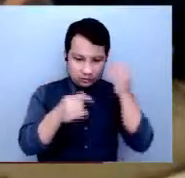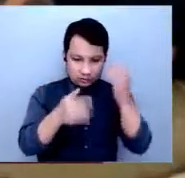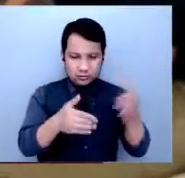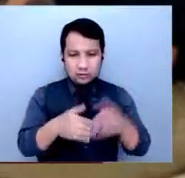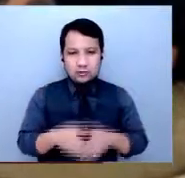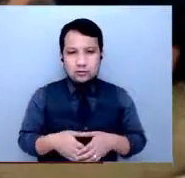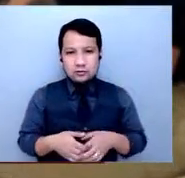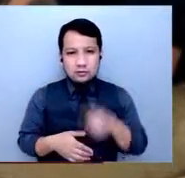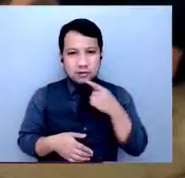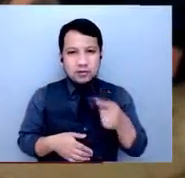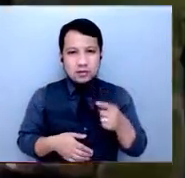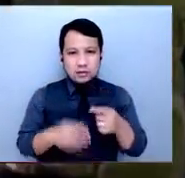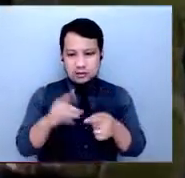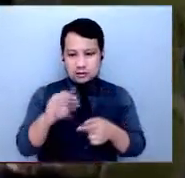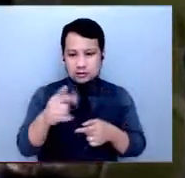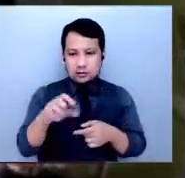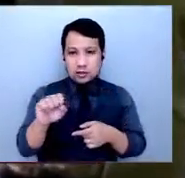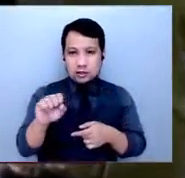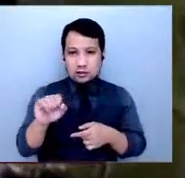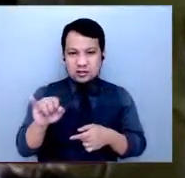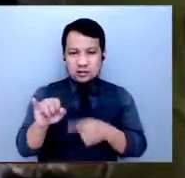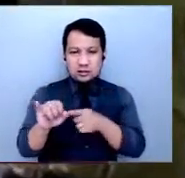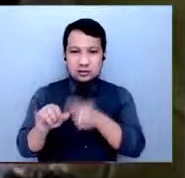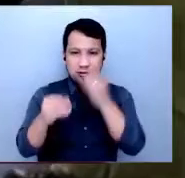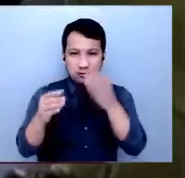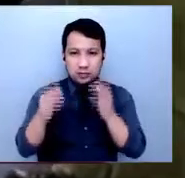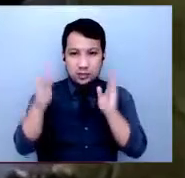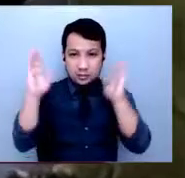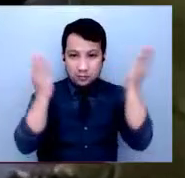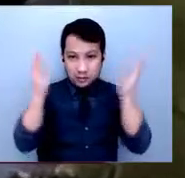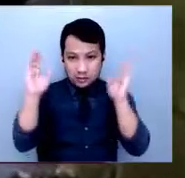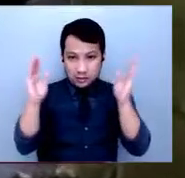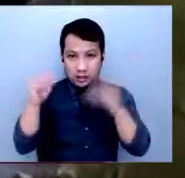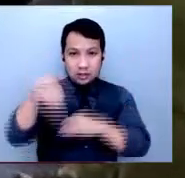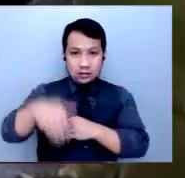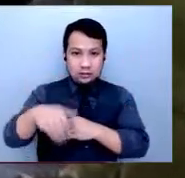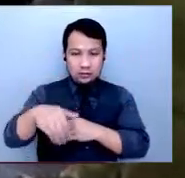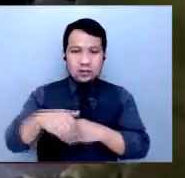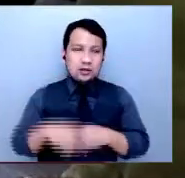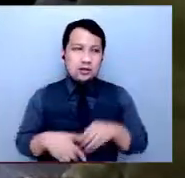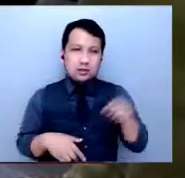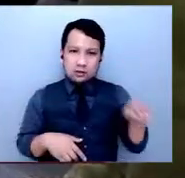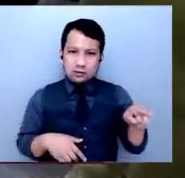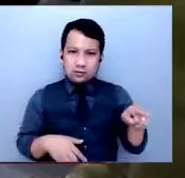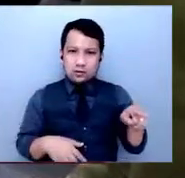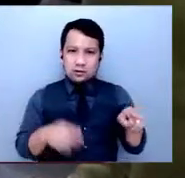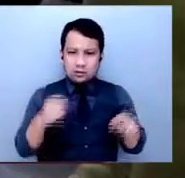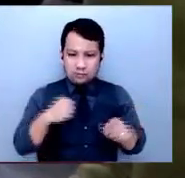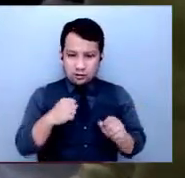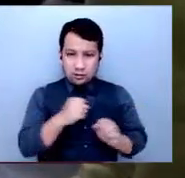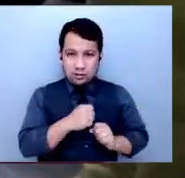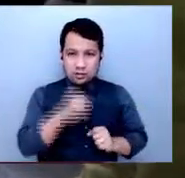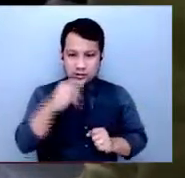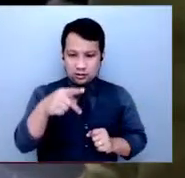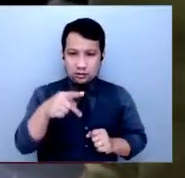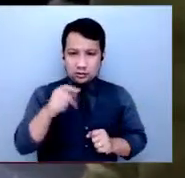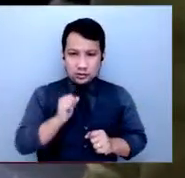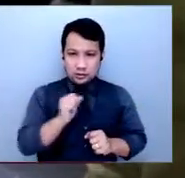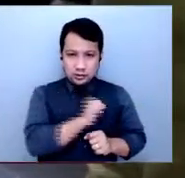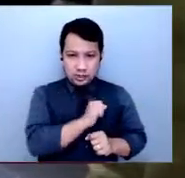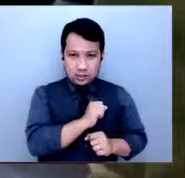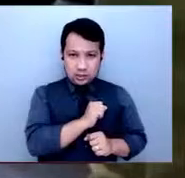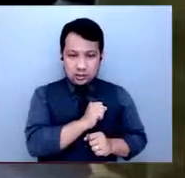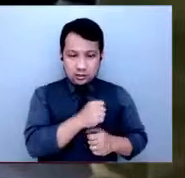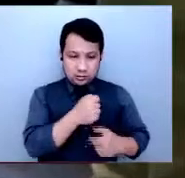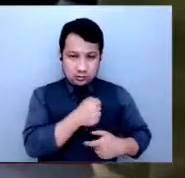Dargani siblings na papunta sanang Malaysia kagabi. Ang mga tauhan ng Senate Sergeant at Arms ang nagbalik sa Senado sa